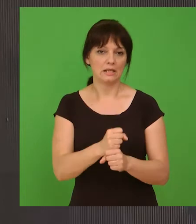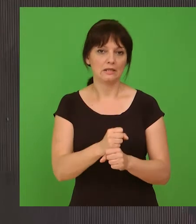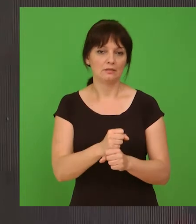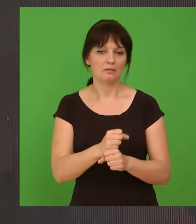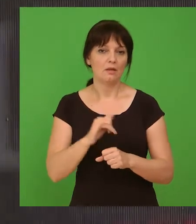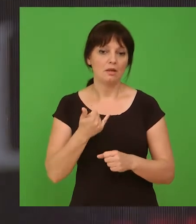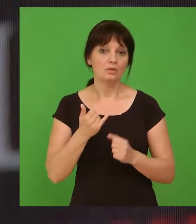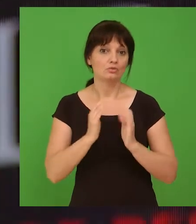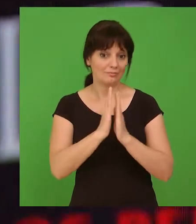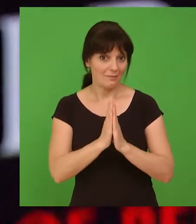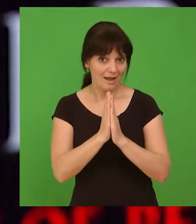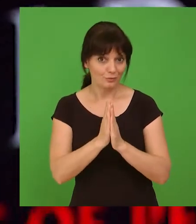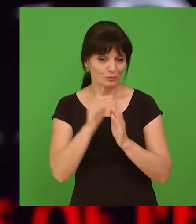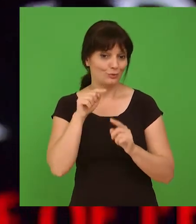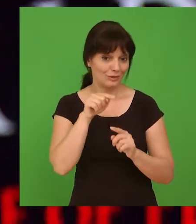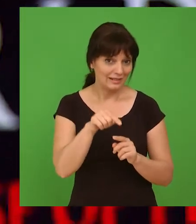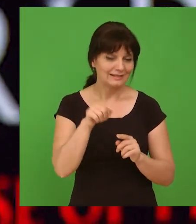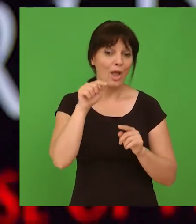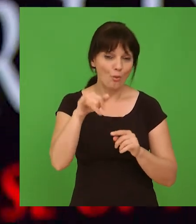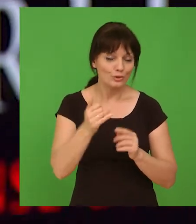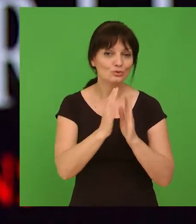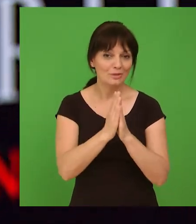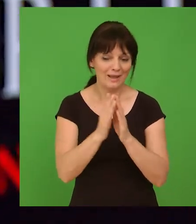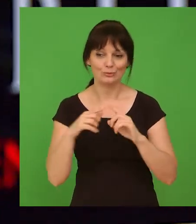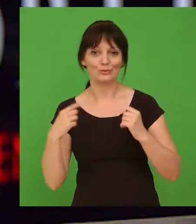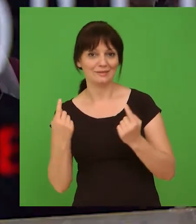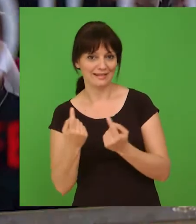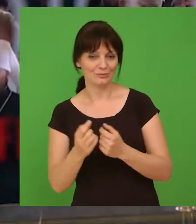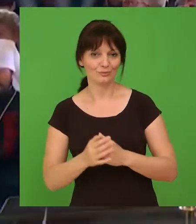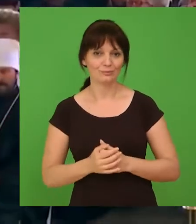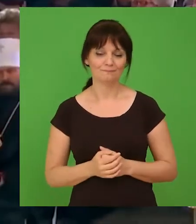és imádkozhattunk érte, illetve ő is imádkozott értünk.